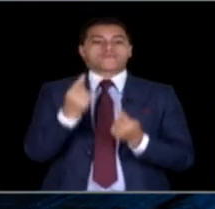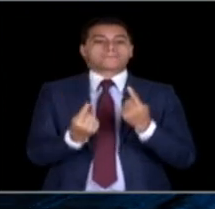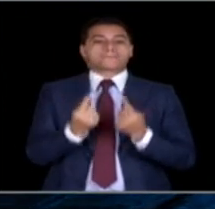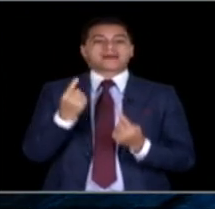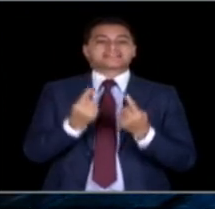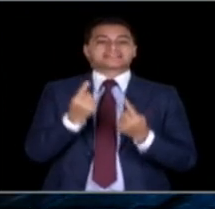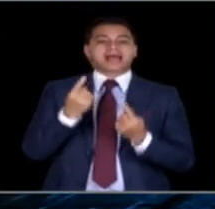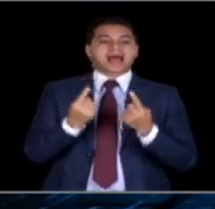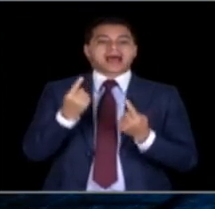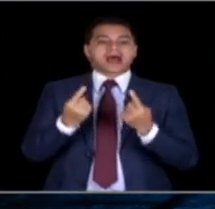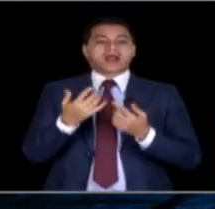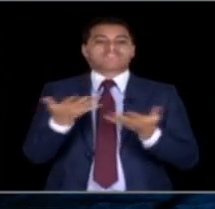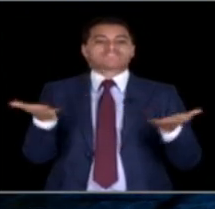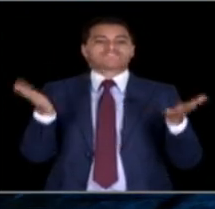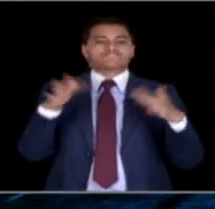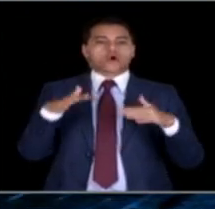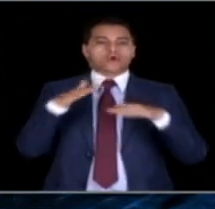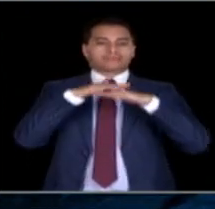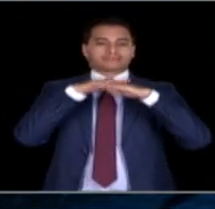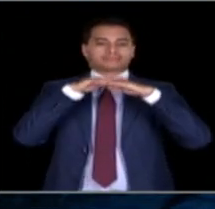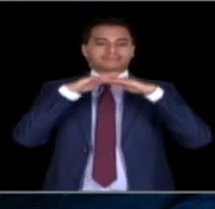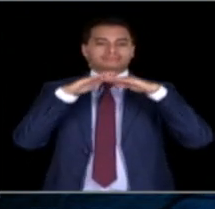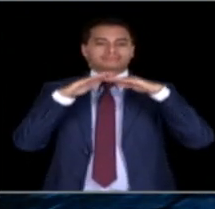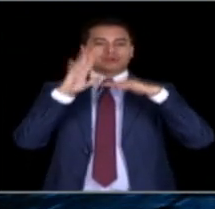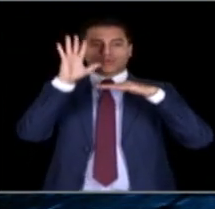ففي أي دولة آسيوية يوجد